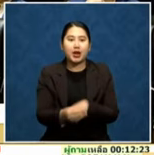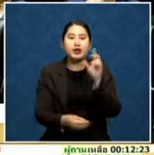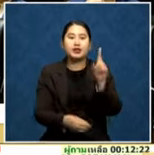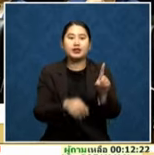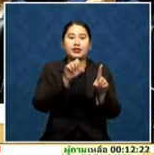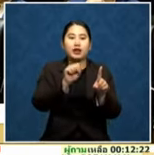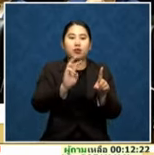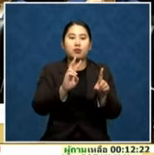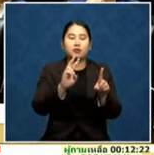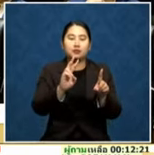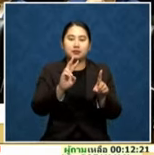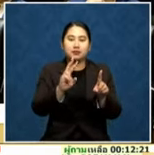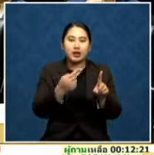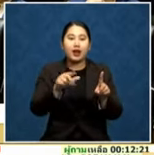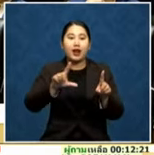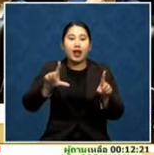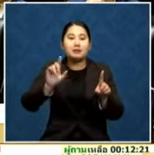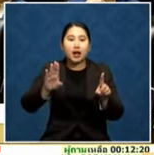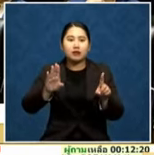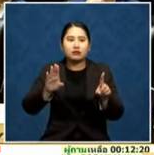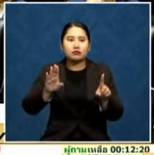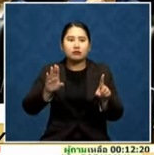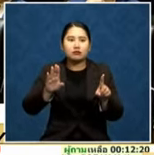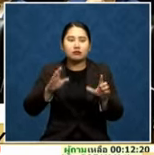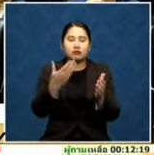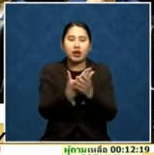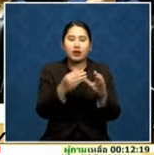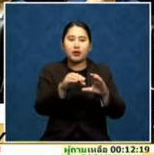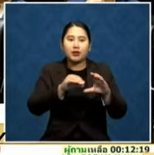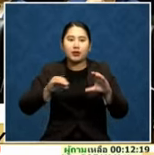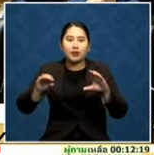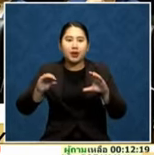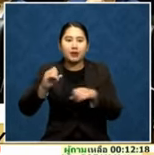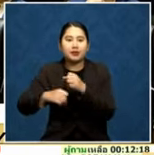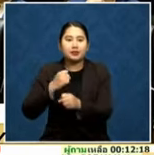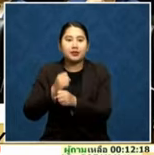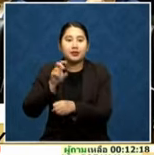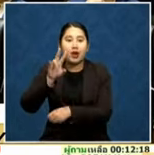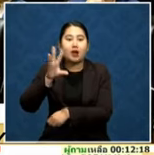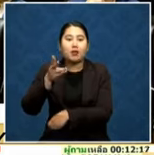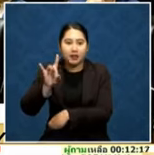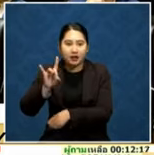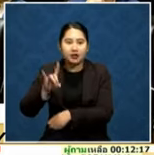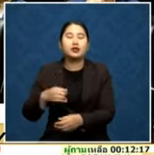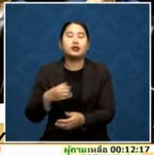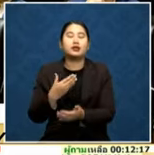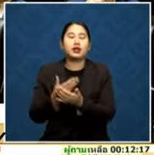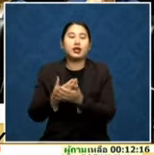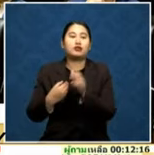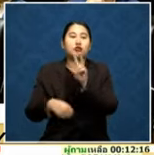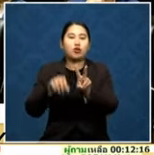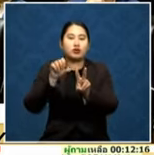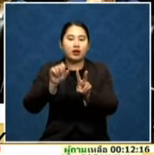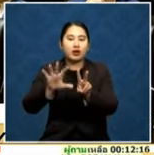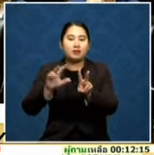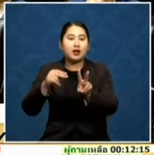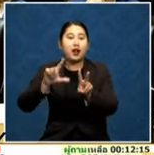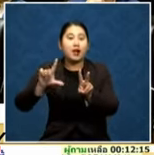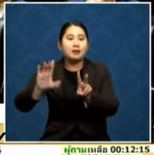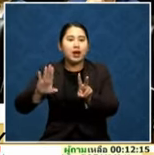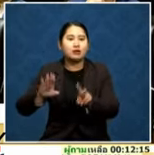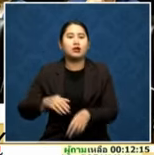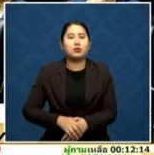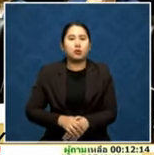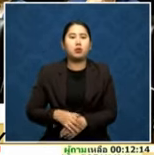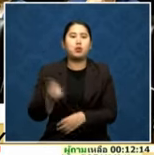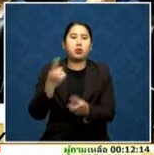65,000 ลานบาทที่เหลือจะไปใช้จากงบของปี 6-8 นะคะ 2,085,000 ล้านบาทคำถามทป